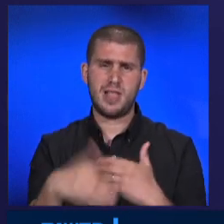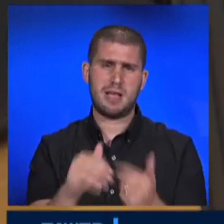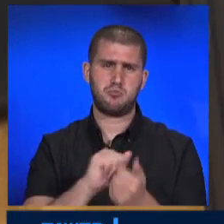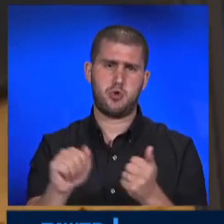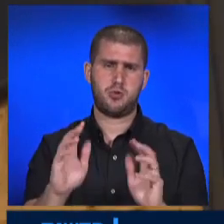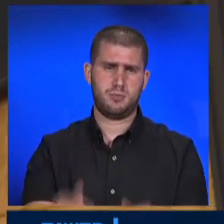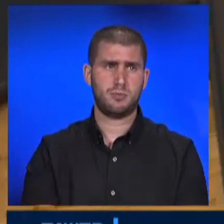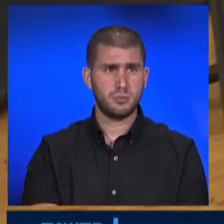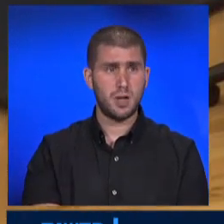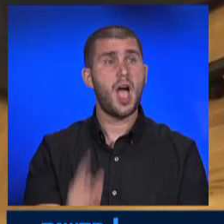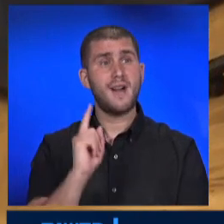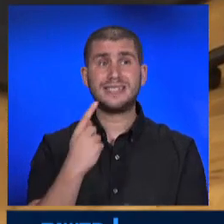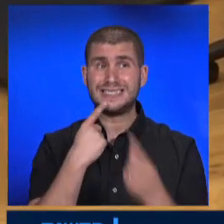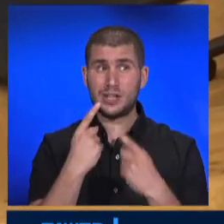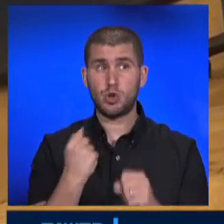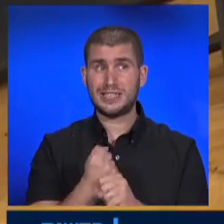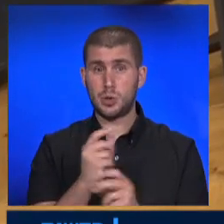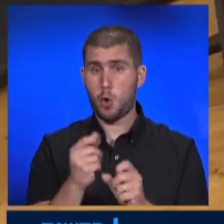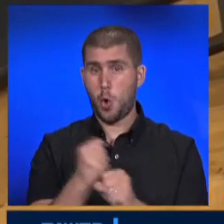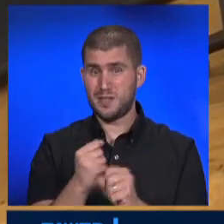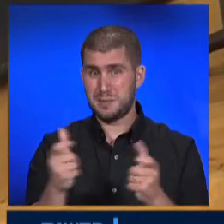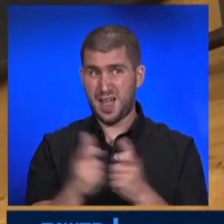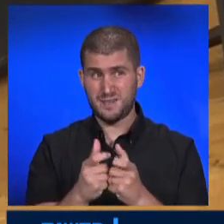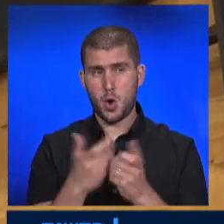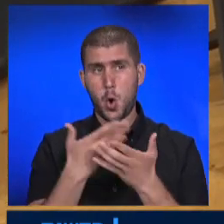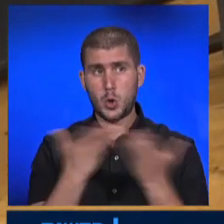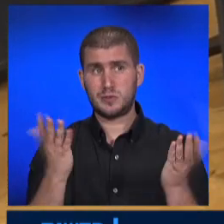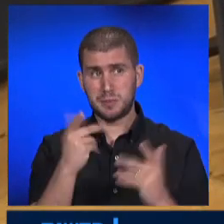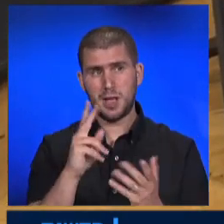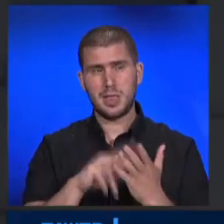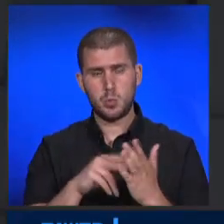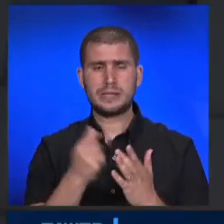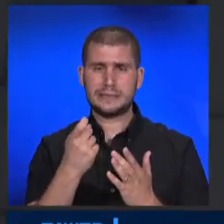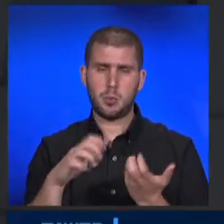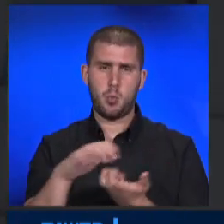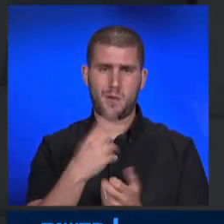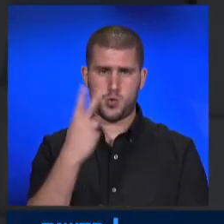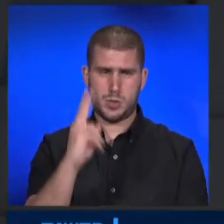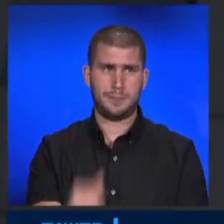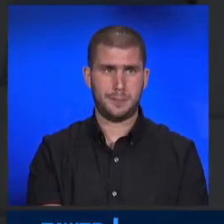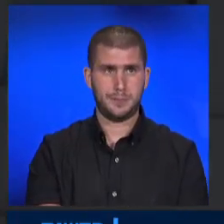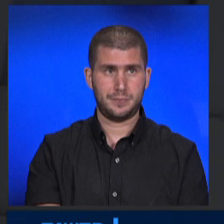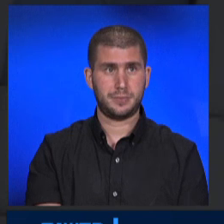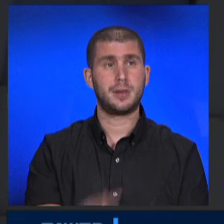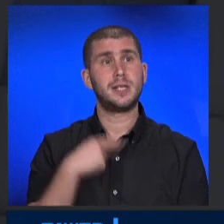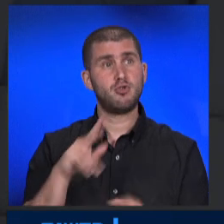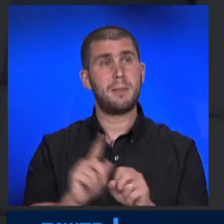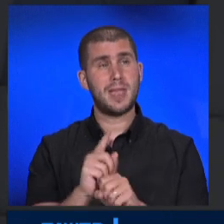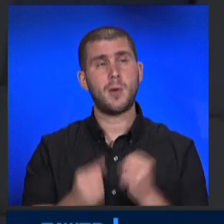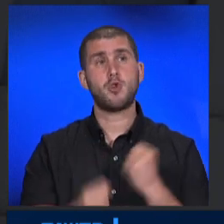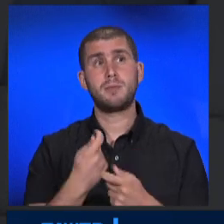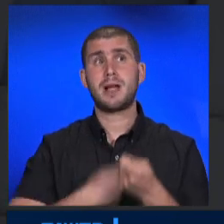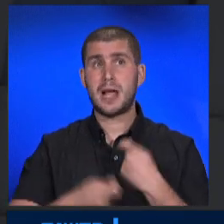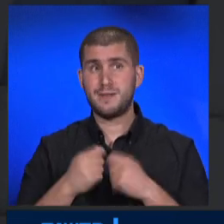סיפור. אבל שיחות שקיימנו עם עובדים בחברה חושפות שהתמונה מורכבת יותר. יש לנו כרגע קשיים